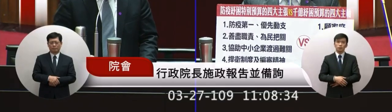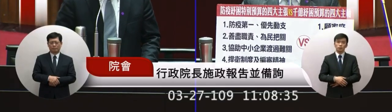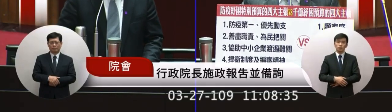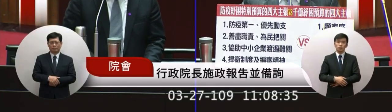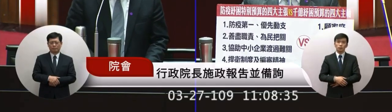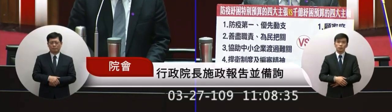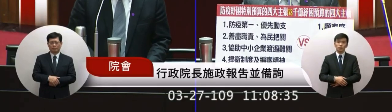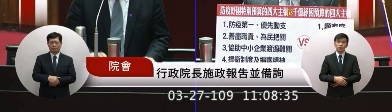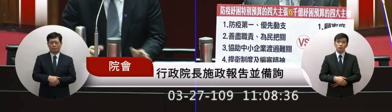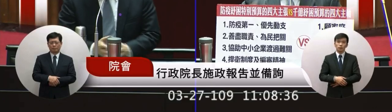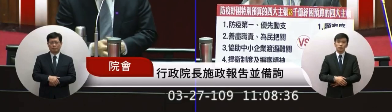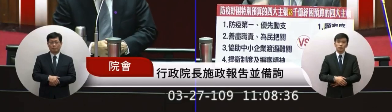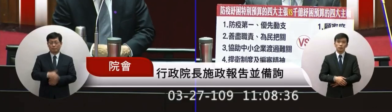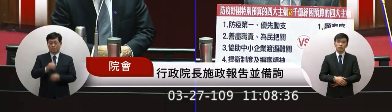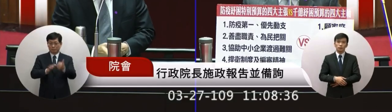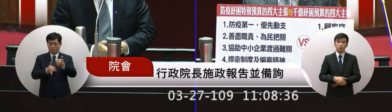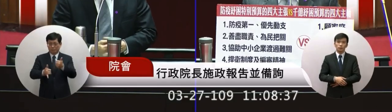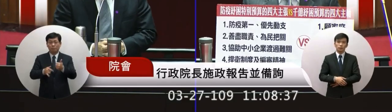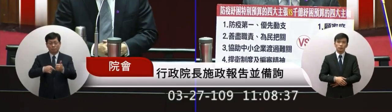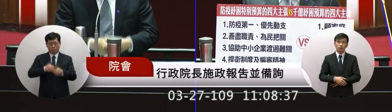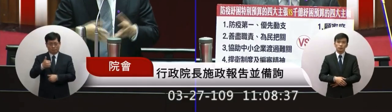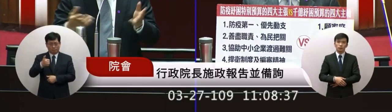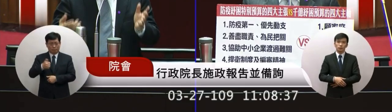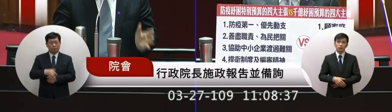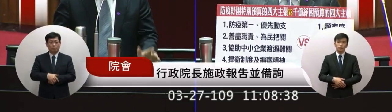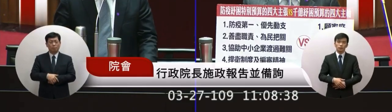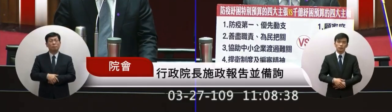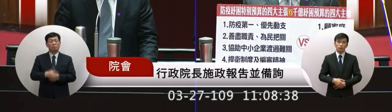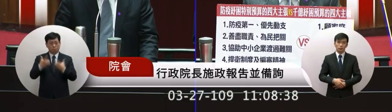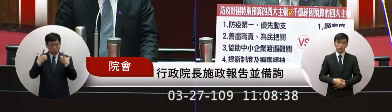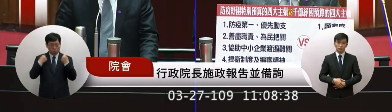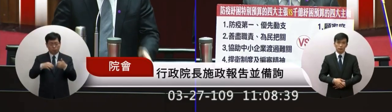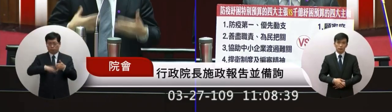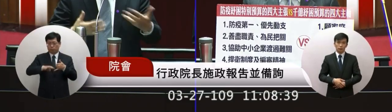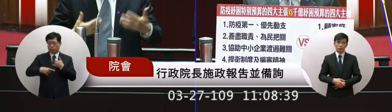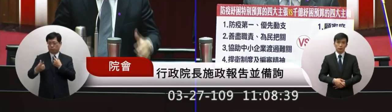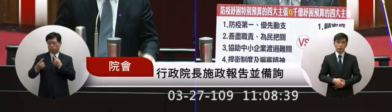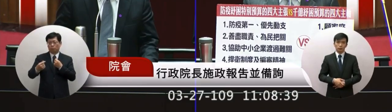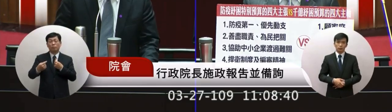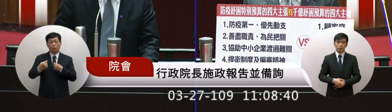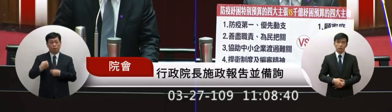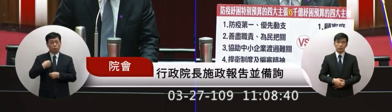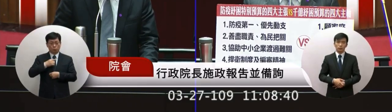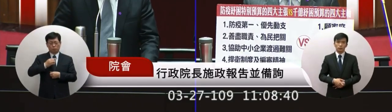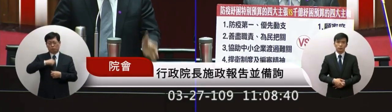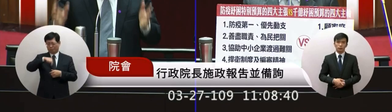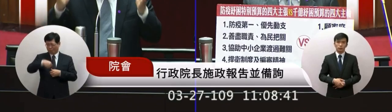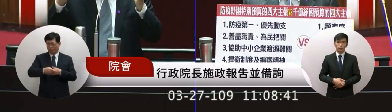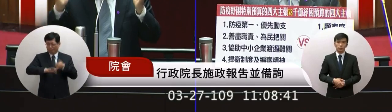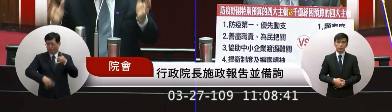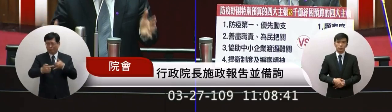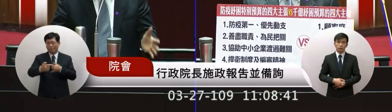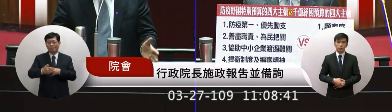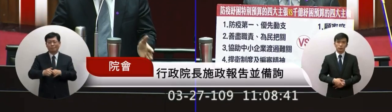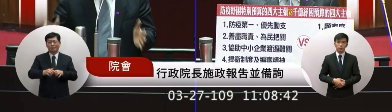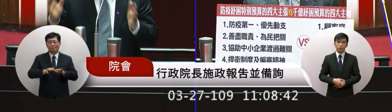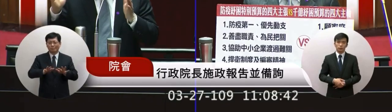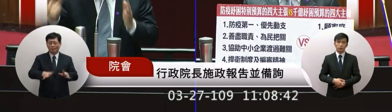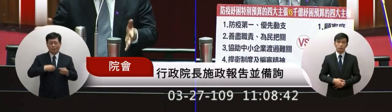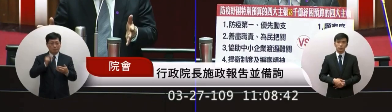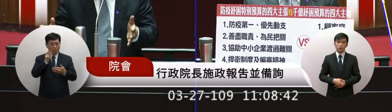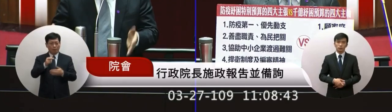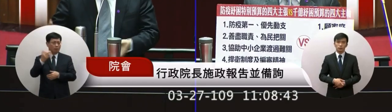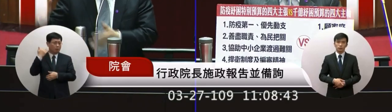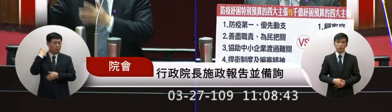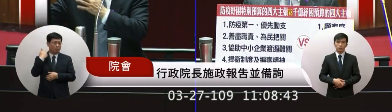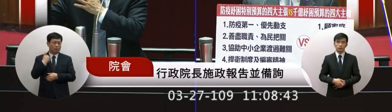好。 啊，委员，足多谢，因为来自南部，啊，其实我搁入南部啦，吼。啊，咱就是看到